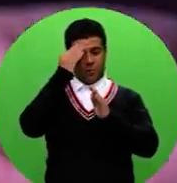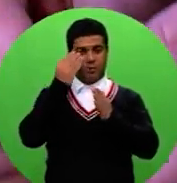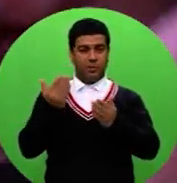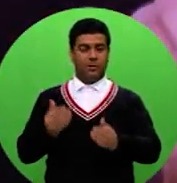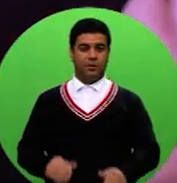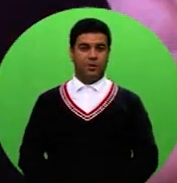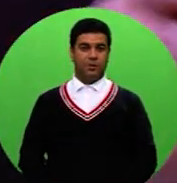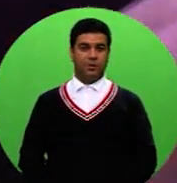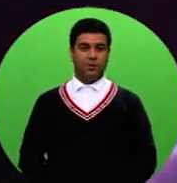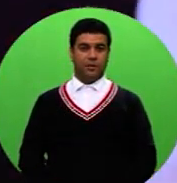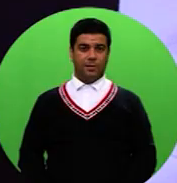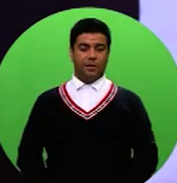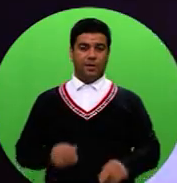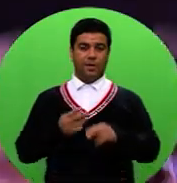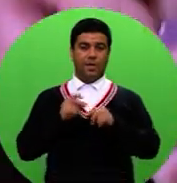которые